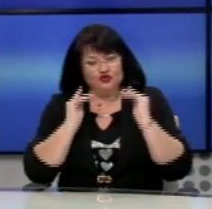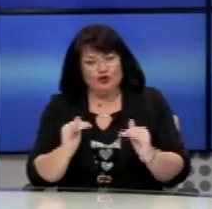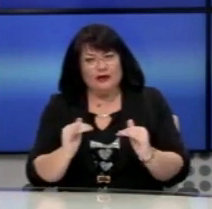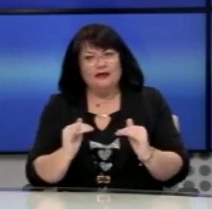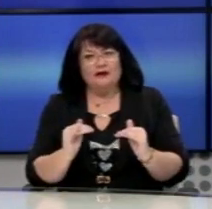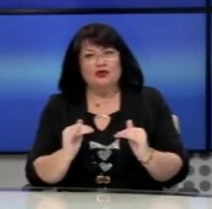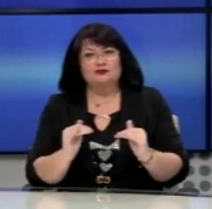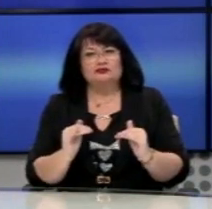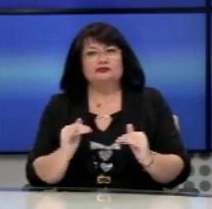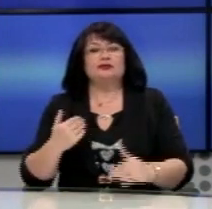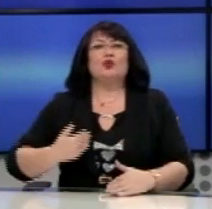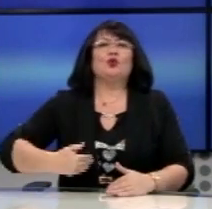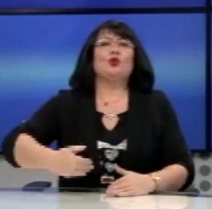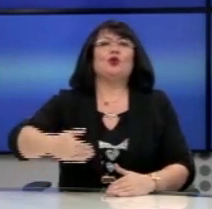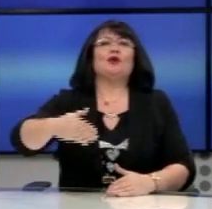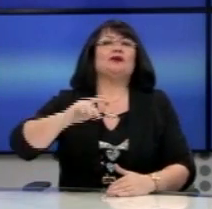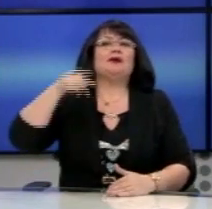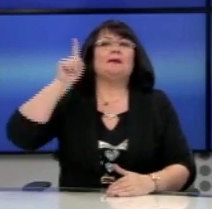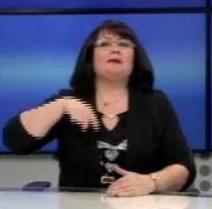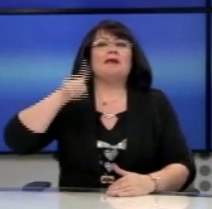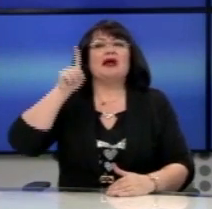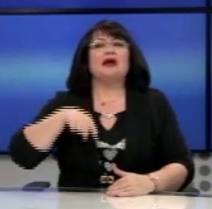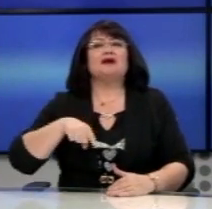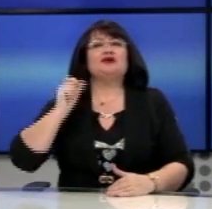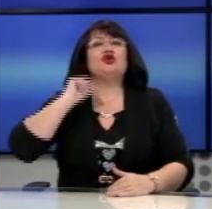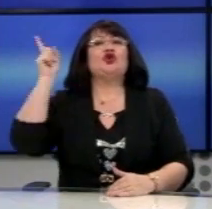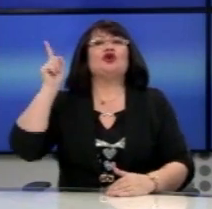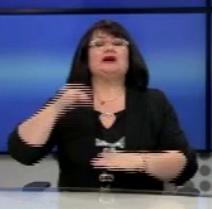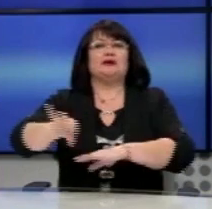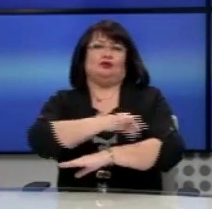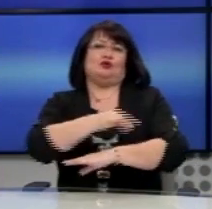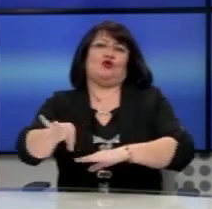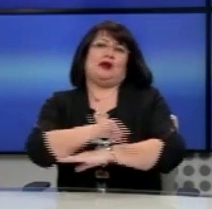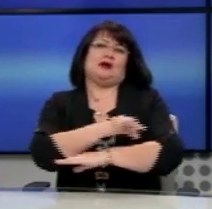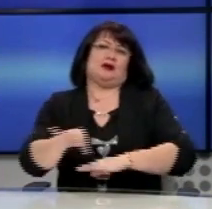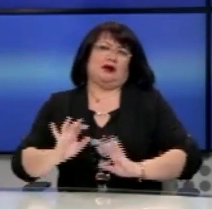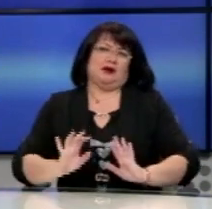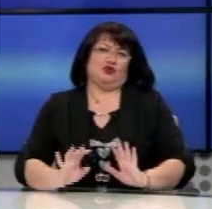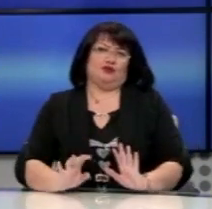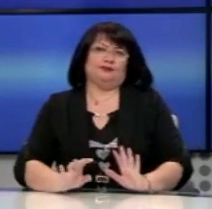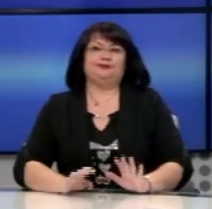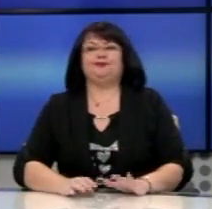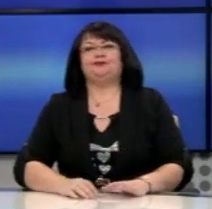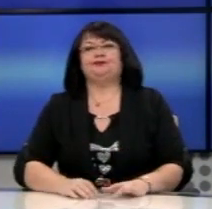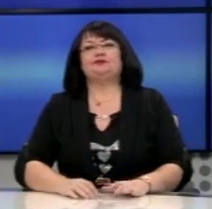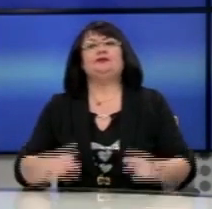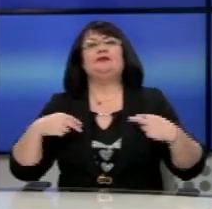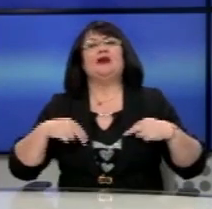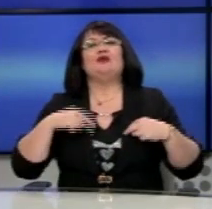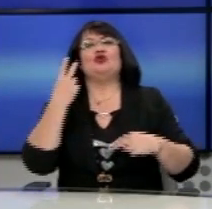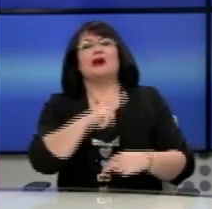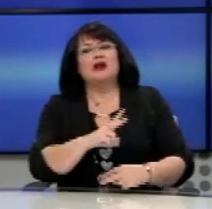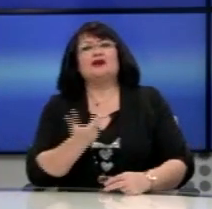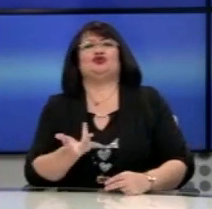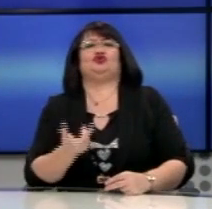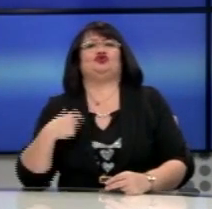κάνετε όλες αυτές τις μέρες και με το γιορτασμό του Πολυτεχνείου. Και έχετε βάλει υπουργούς σας,